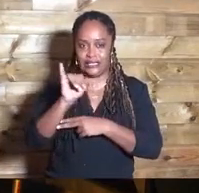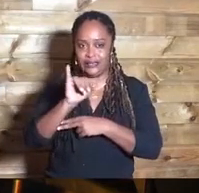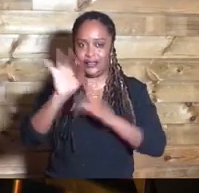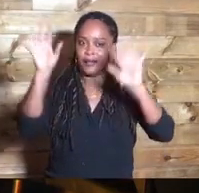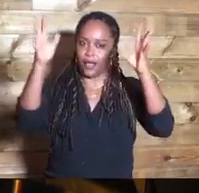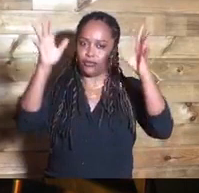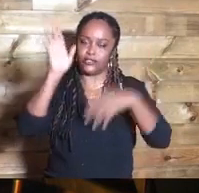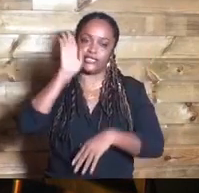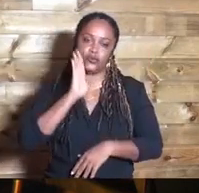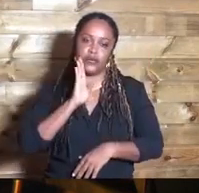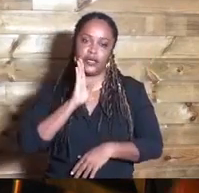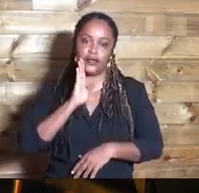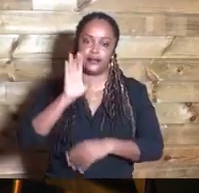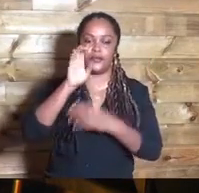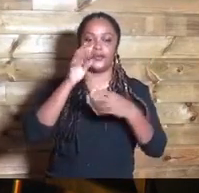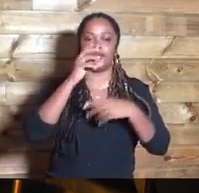moi, mettez-le.